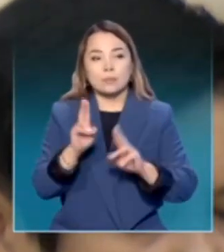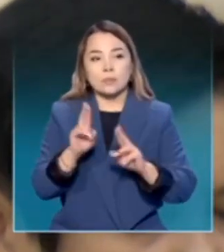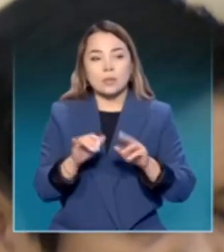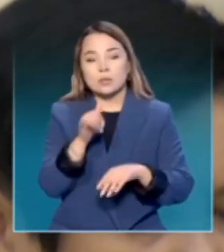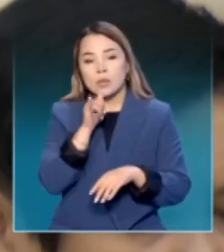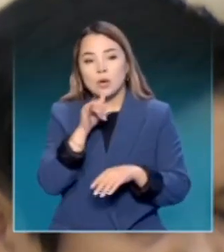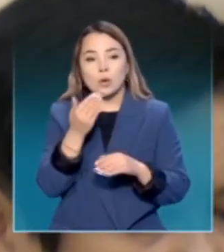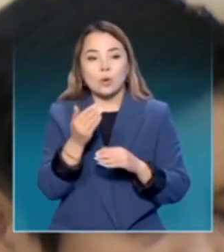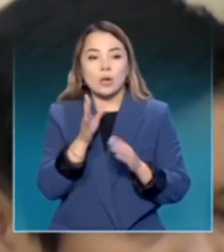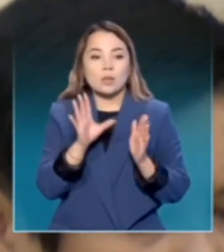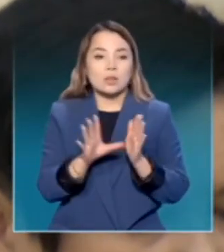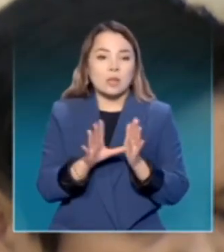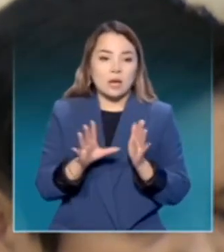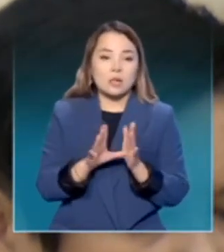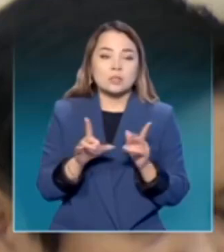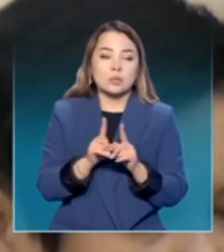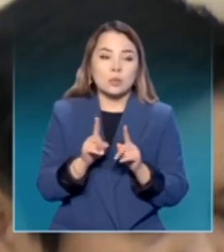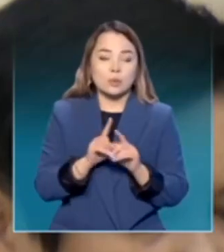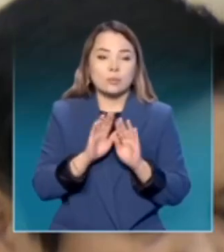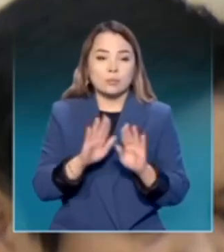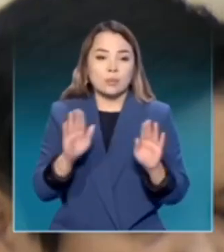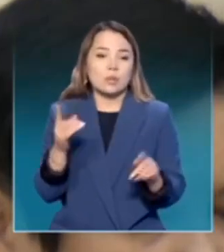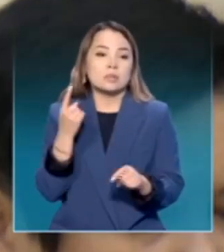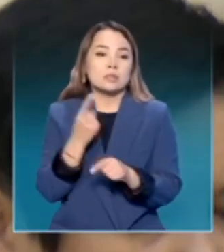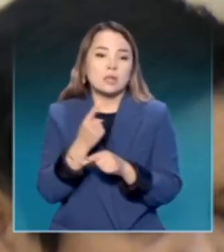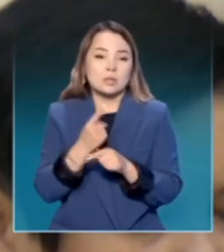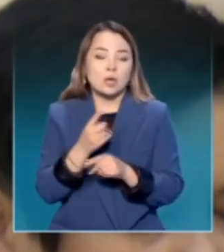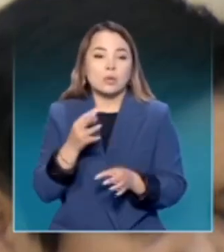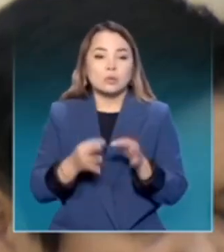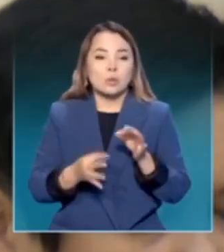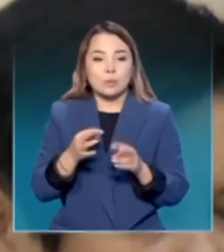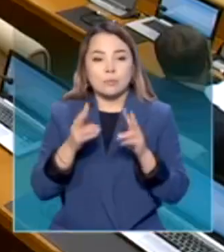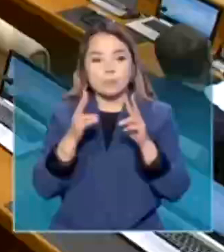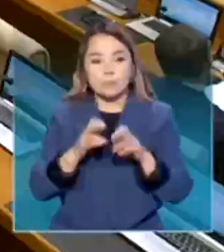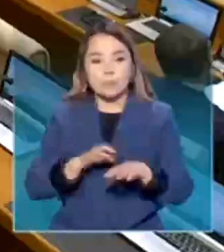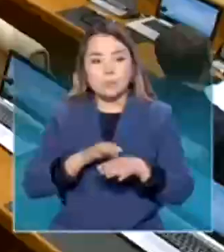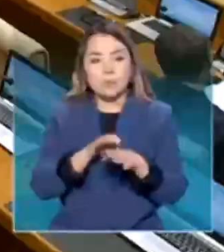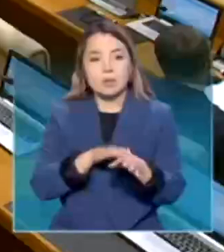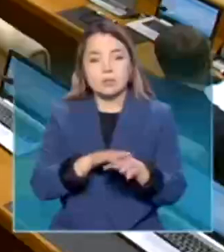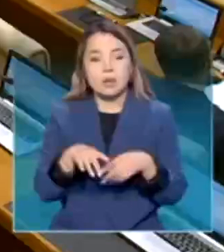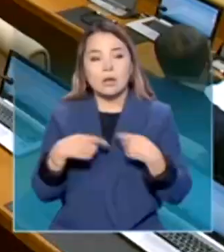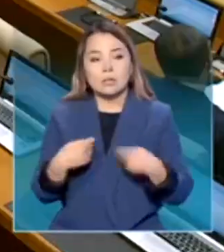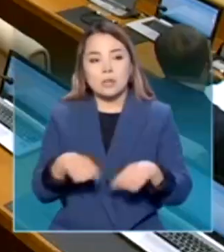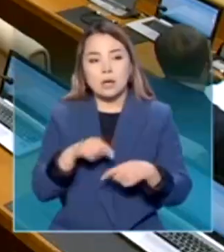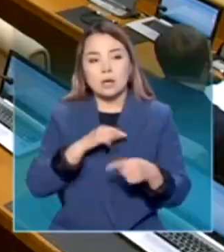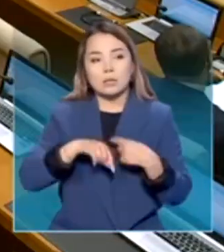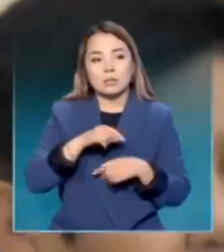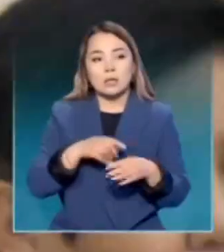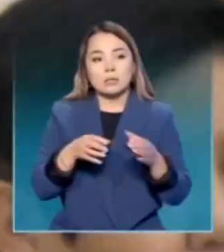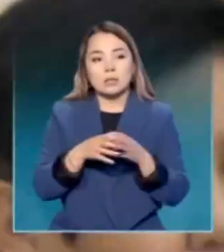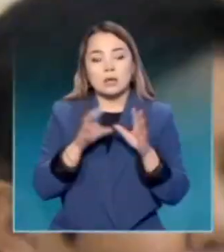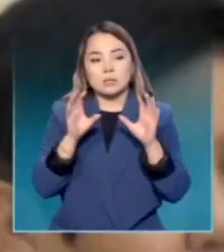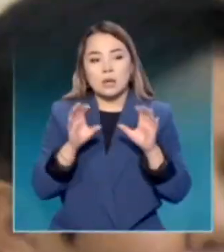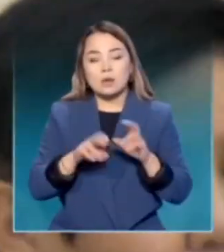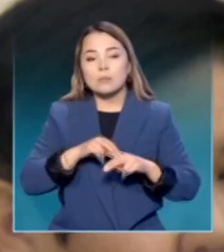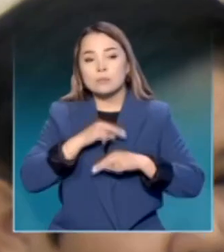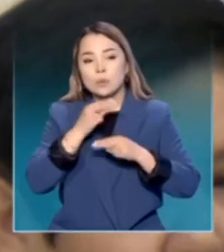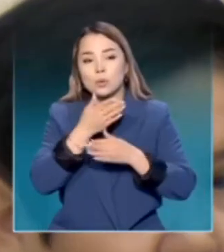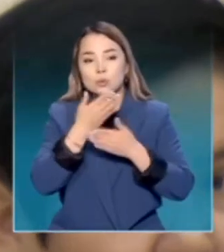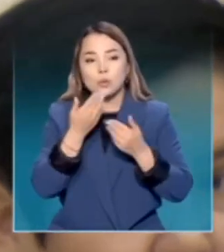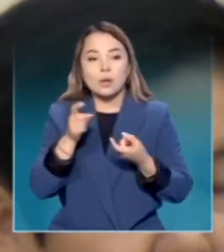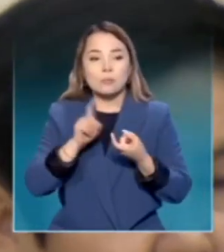өнімдерін, оның ішінде электронды өнімдерді сөрелерге қоюға тыйым салу туралы норма болуына қарамастан, сатушы кәсіпкерлер заң сақтамайды. Осыған